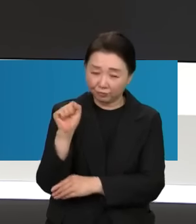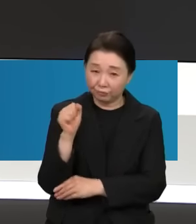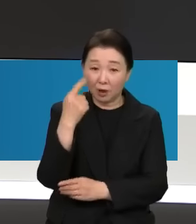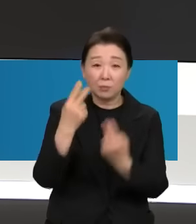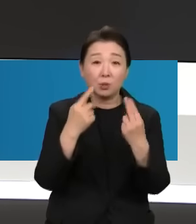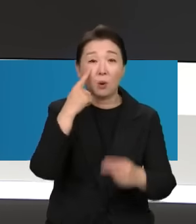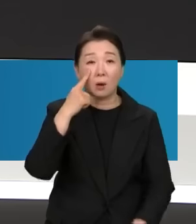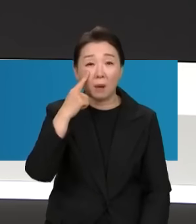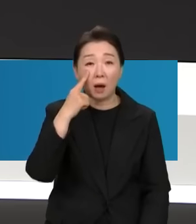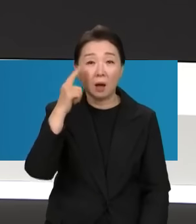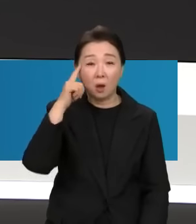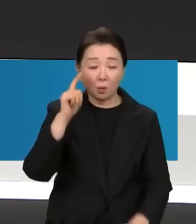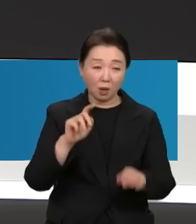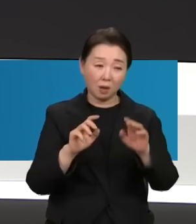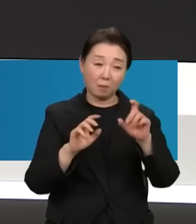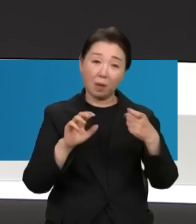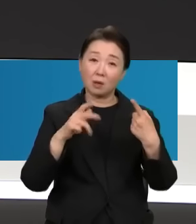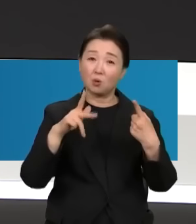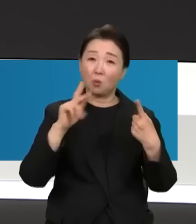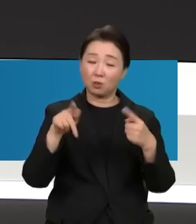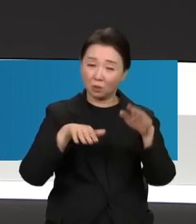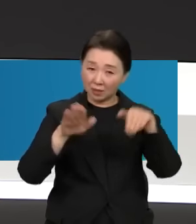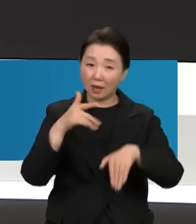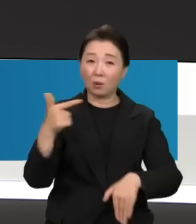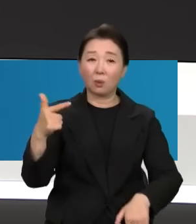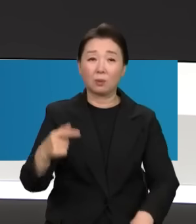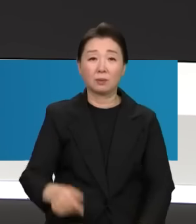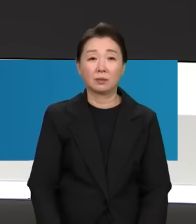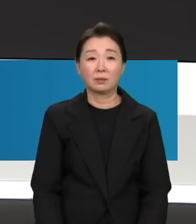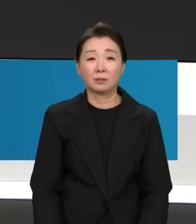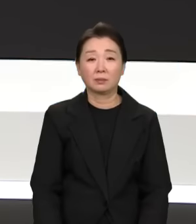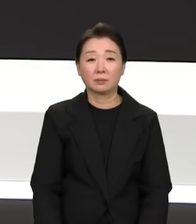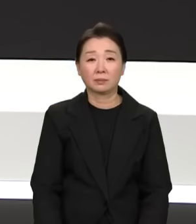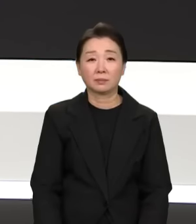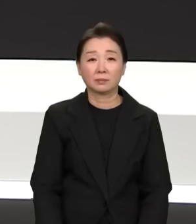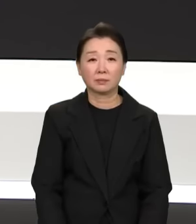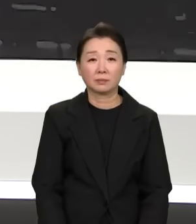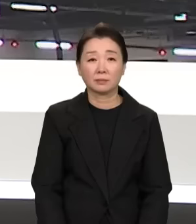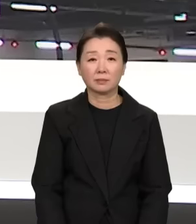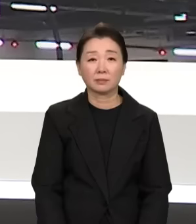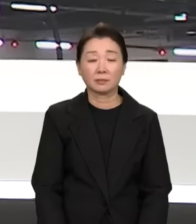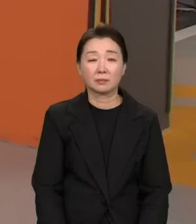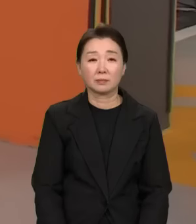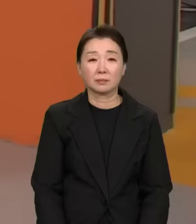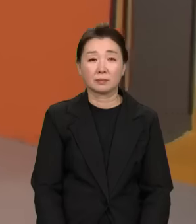비교해보니 많게는 100km 넘게 차이 나는 경우도 있었습니다. 김도훈 기자입니다.